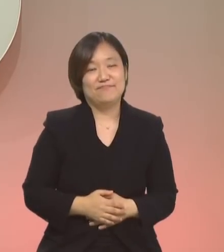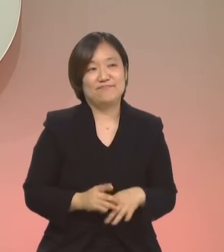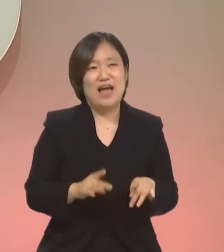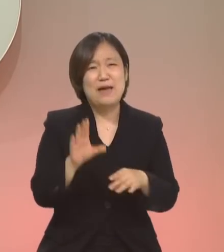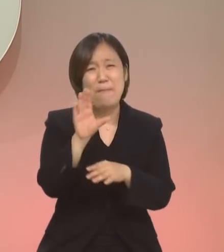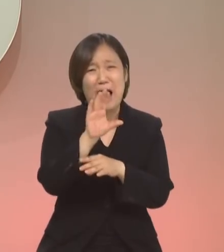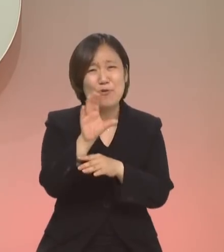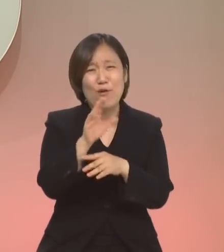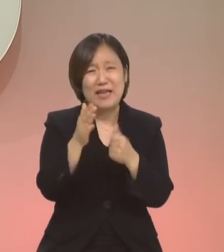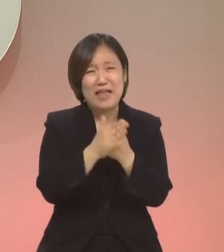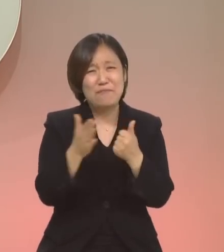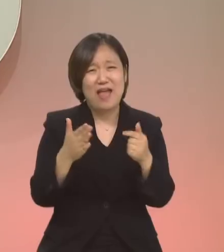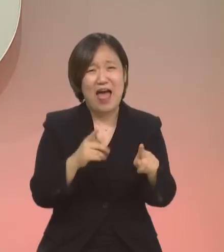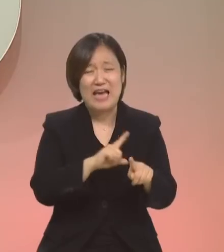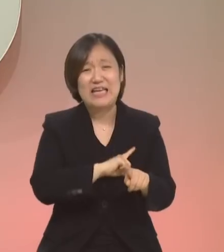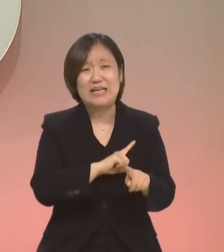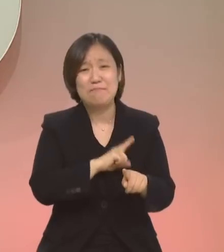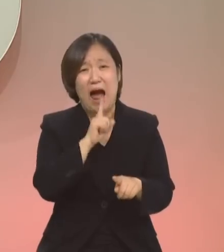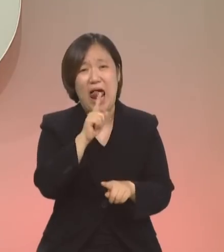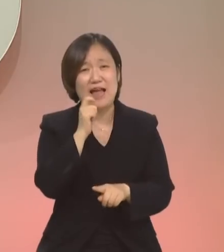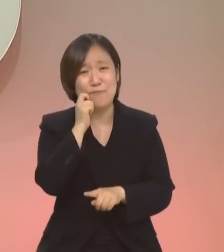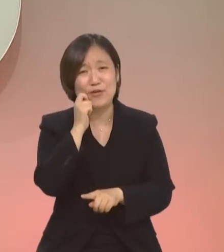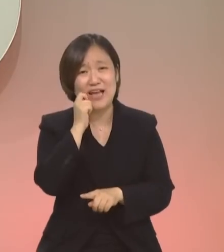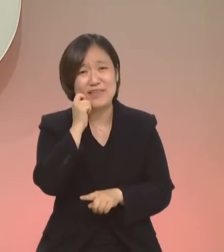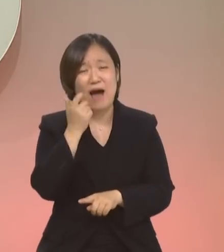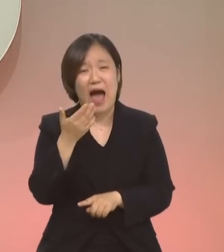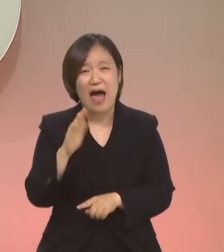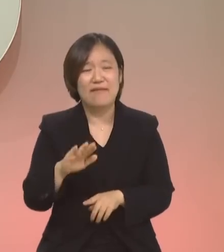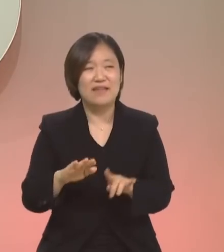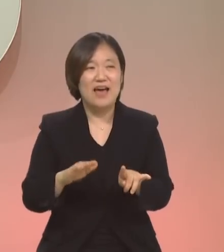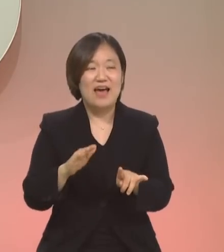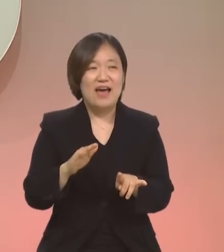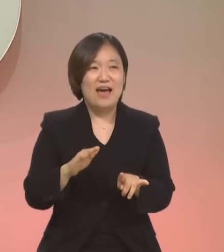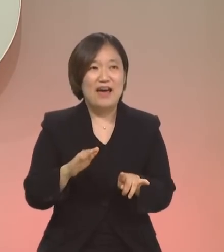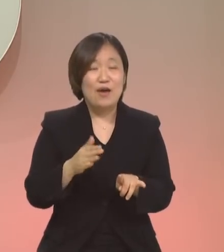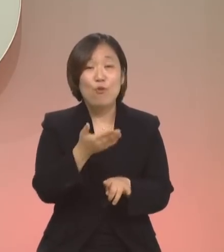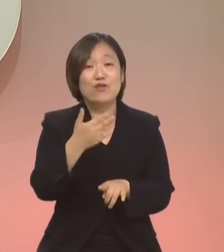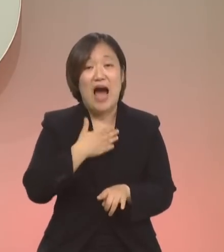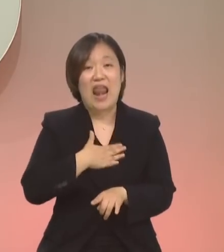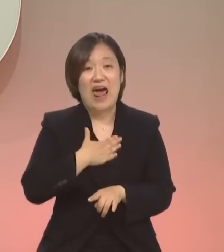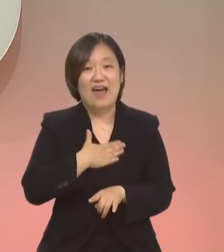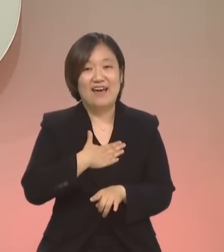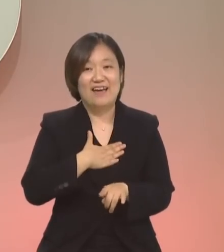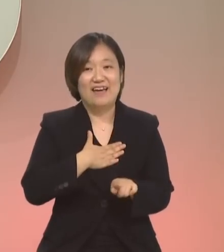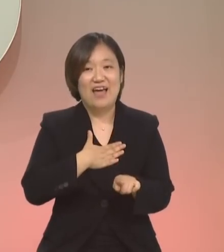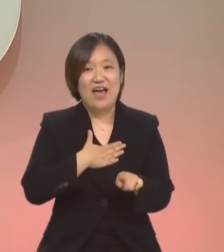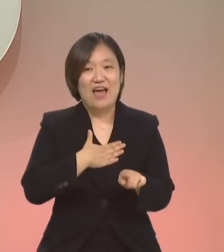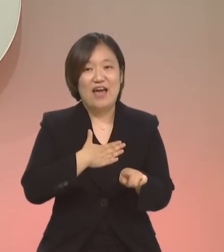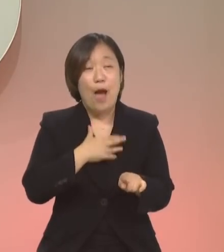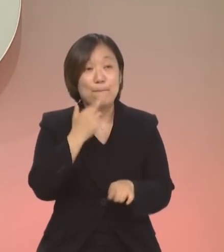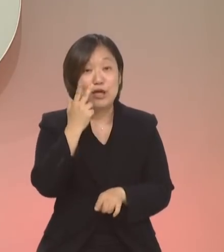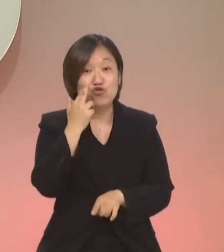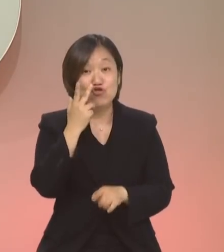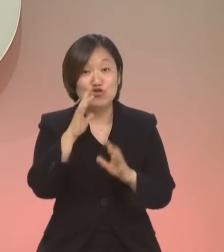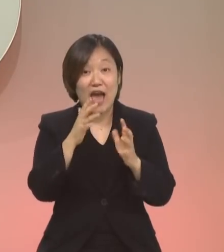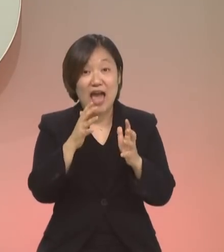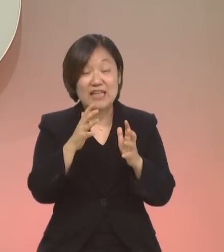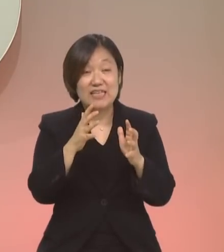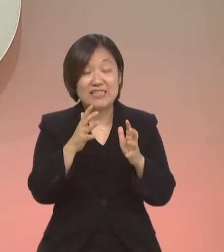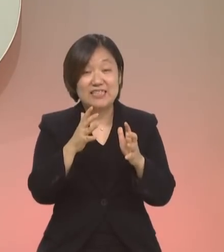어느 대학인지 좀 대놓고 말하기는 뭐 하고 그냥 여러분들 머릿속에 떠오르는 미국에 있는